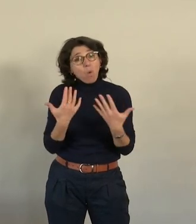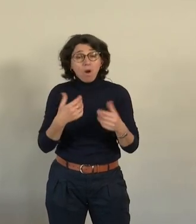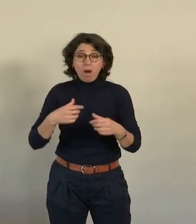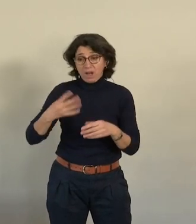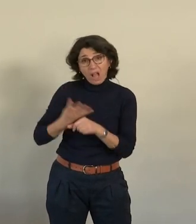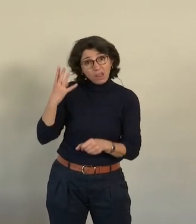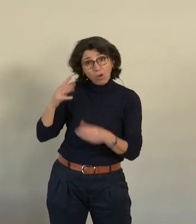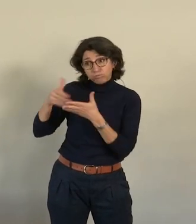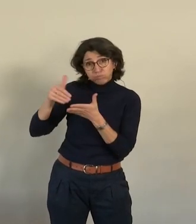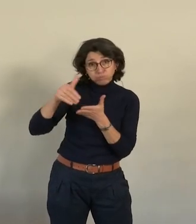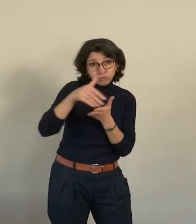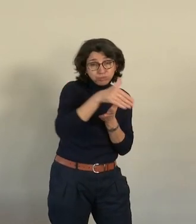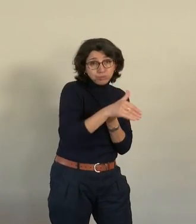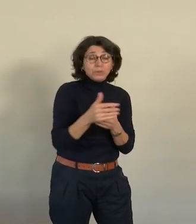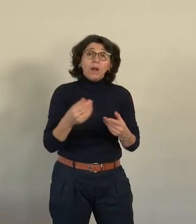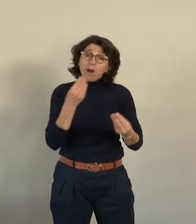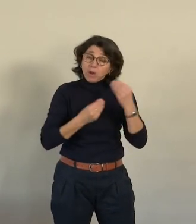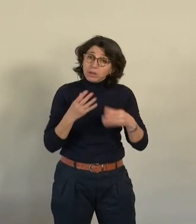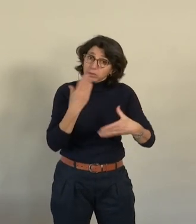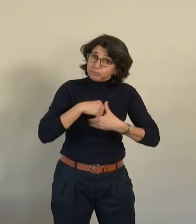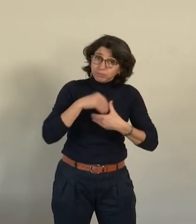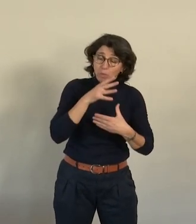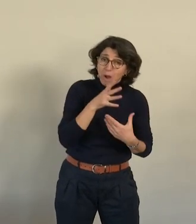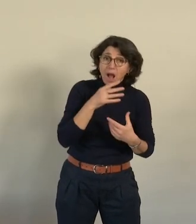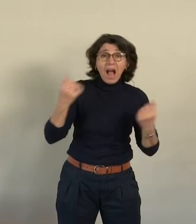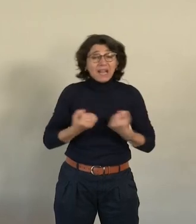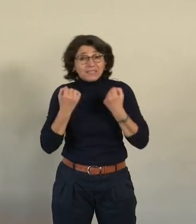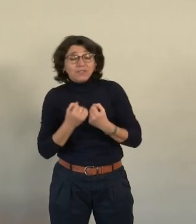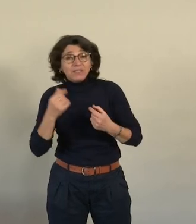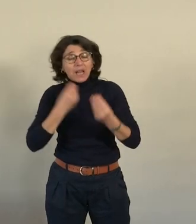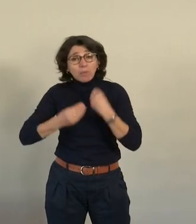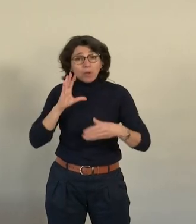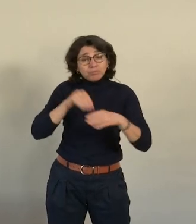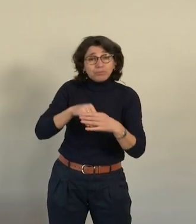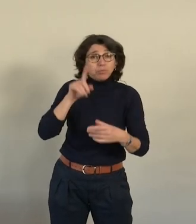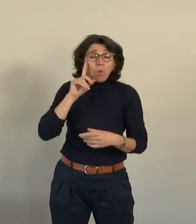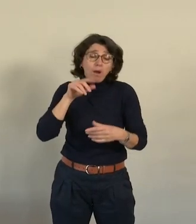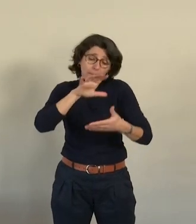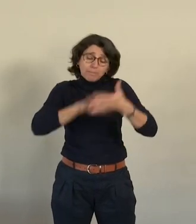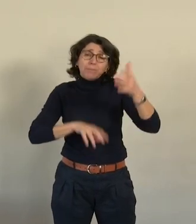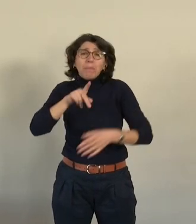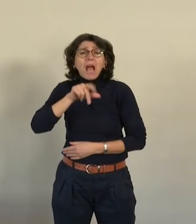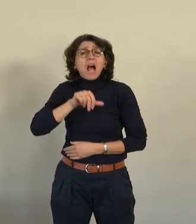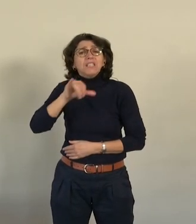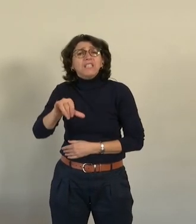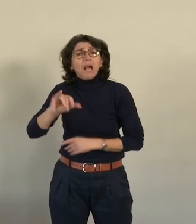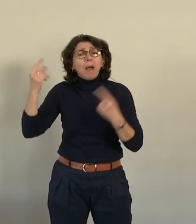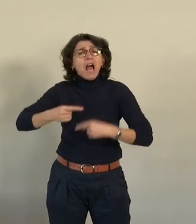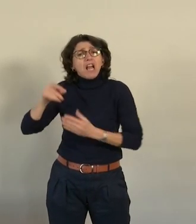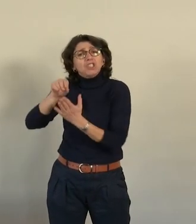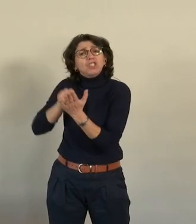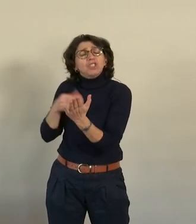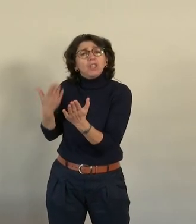cantine et de participer aux activités alimentaires parce qu'ils ont un PAI qui inclut des allergies est-ce que vous pensez